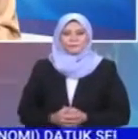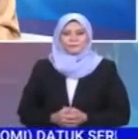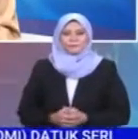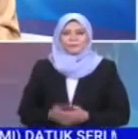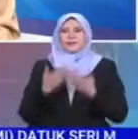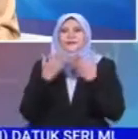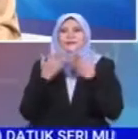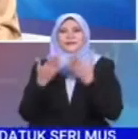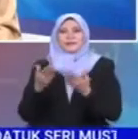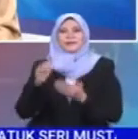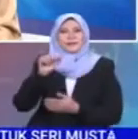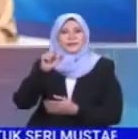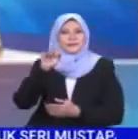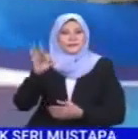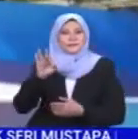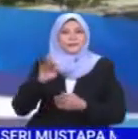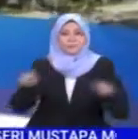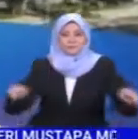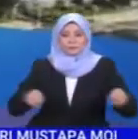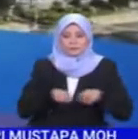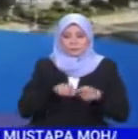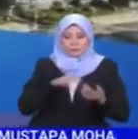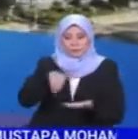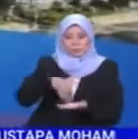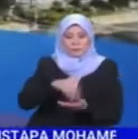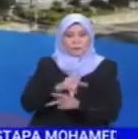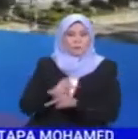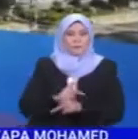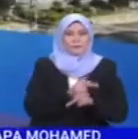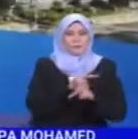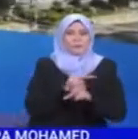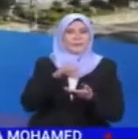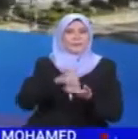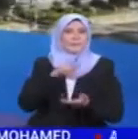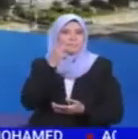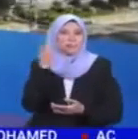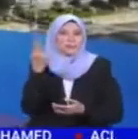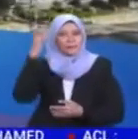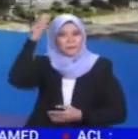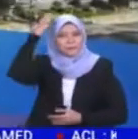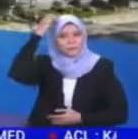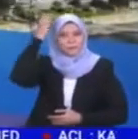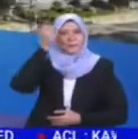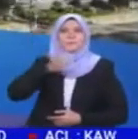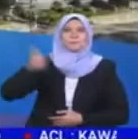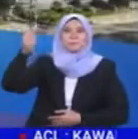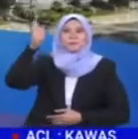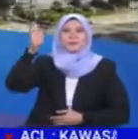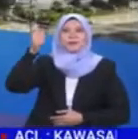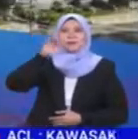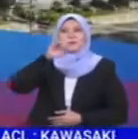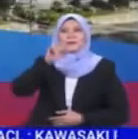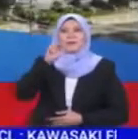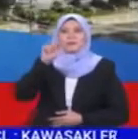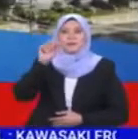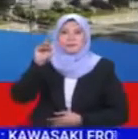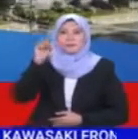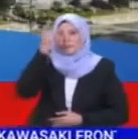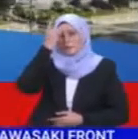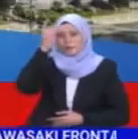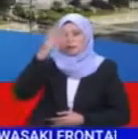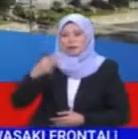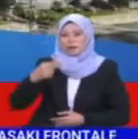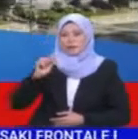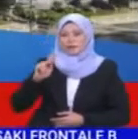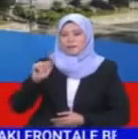Terima kasih, Alif. Bertempat di Pusat Jagaan Al-Fikrah di Kajang, Selangor, Ketua Pengarah JAKIM Datuk Hakimah Muhammad Yusof